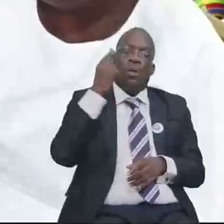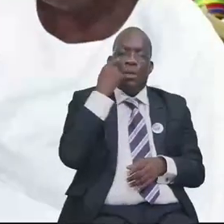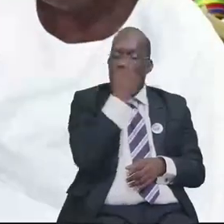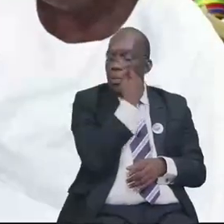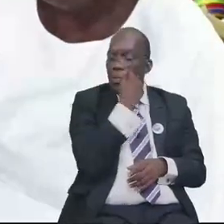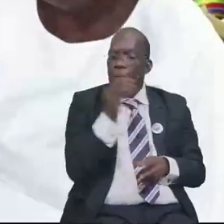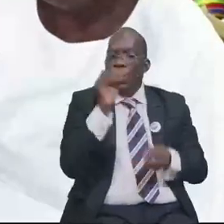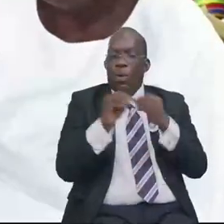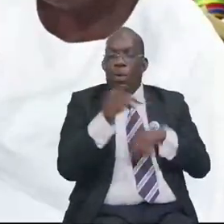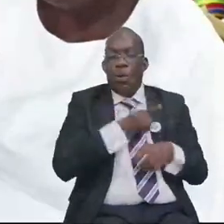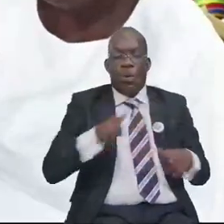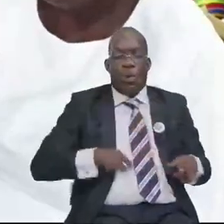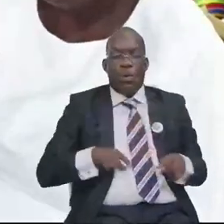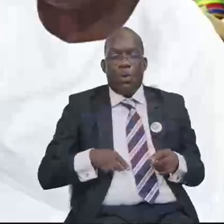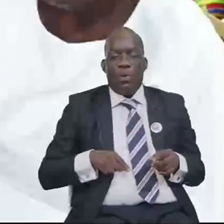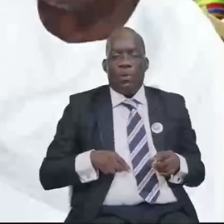maintenant,